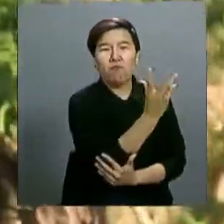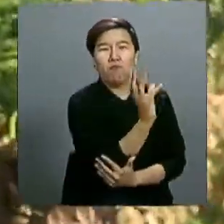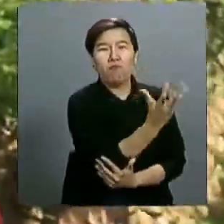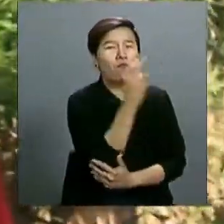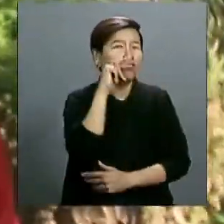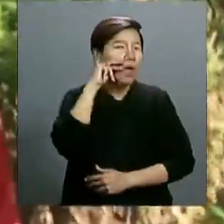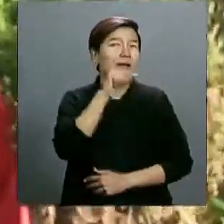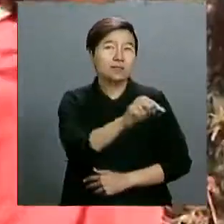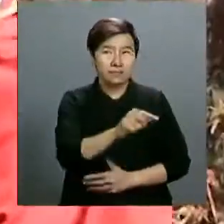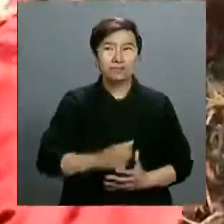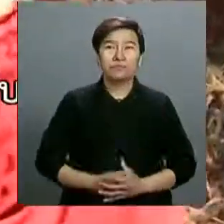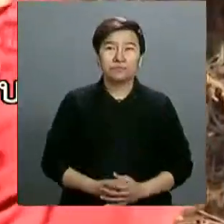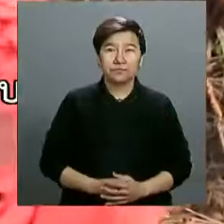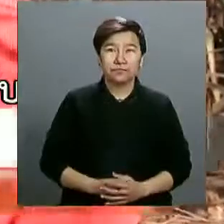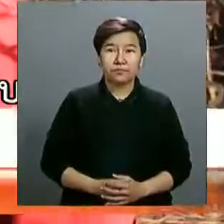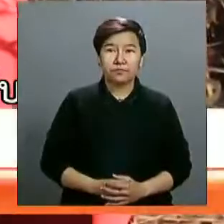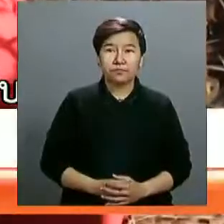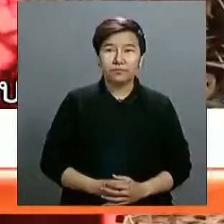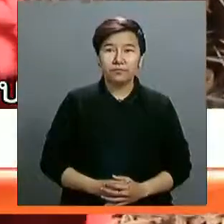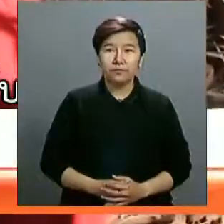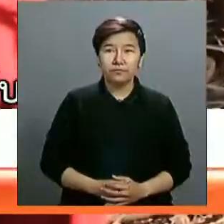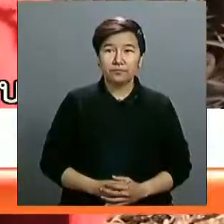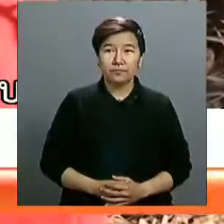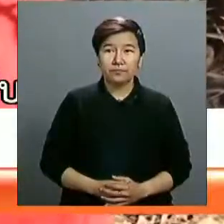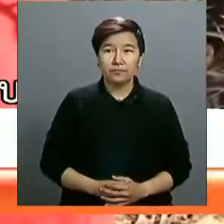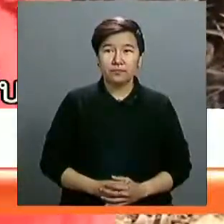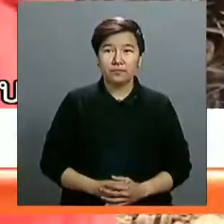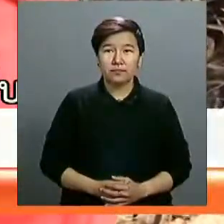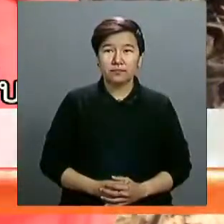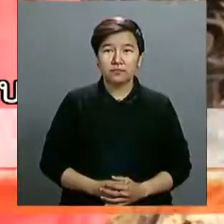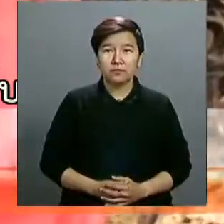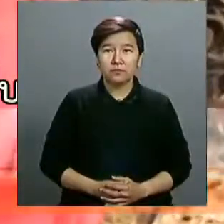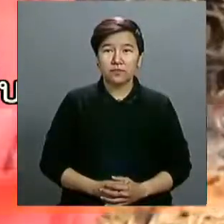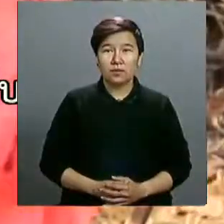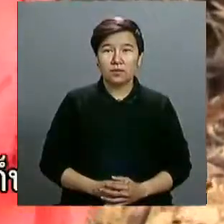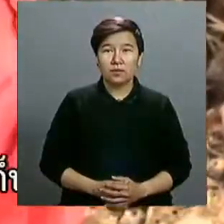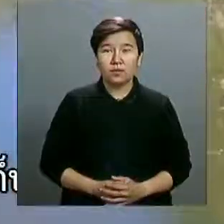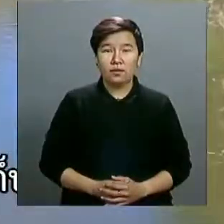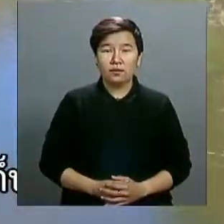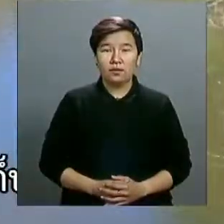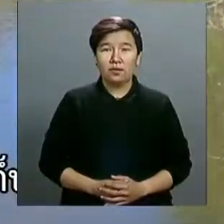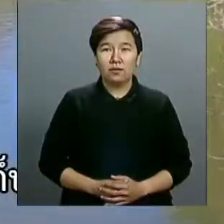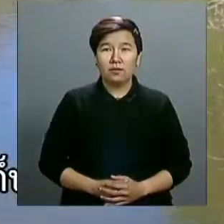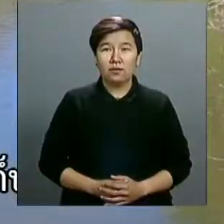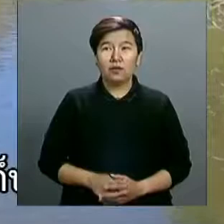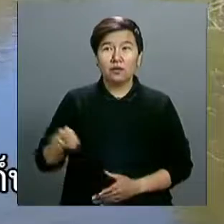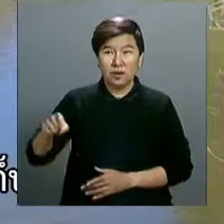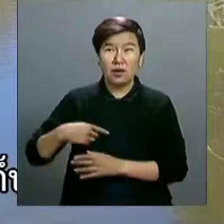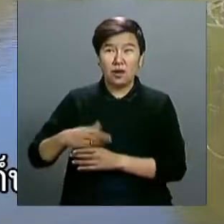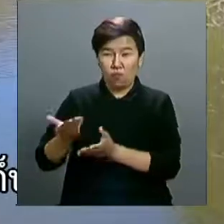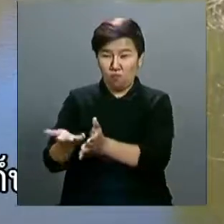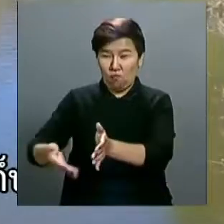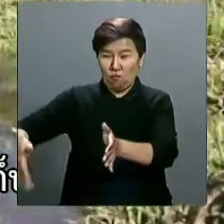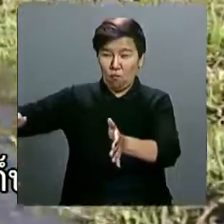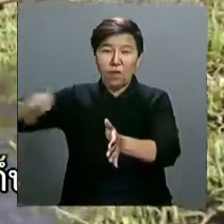กระจายน้ำนี่แต่เป็นใจเกอร์อย่างตะก่อนนี่แต่ถ้าที่ในหลวงมาสร้างอ่